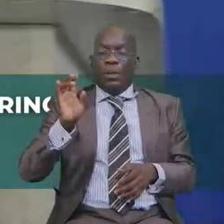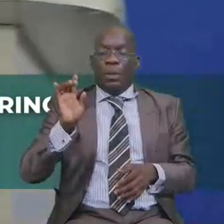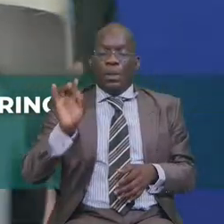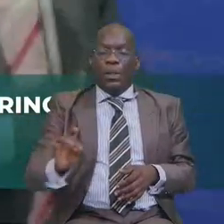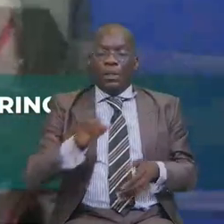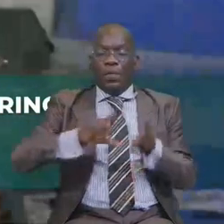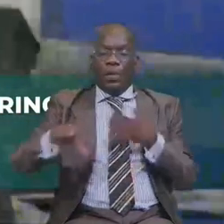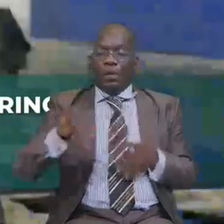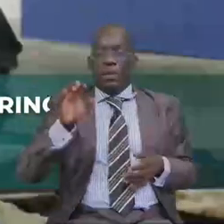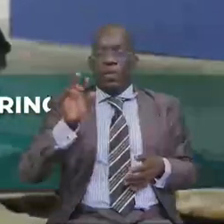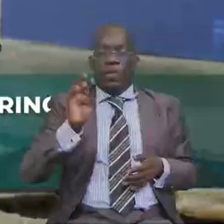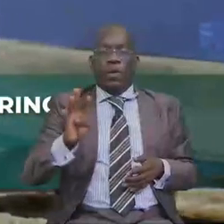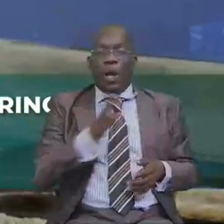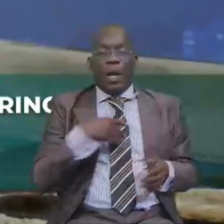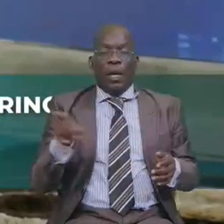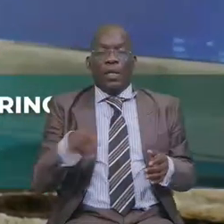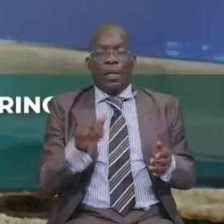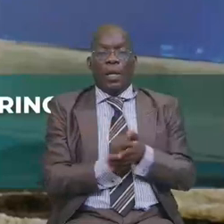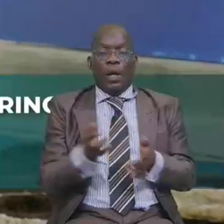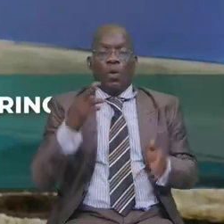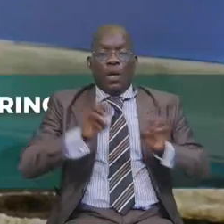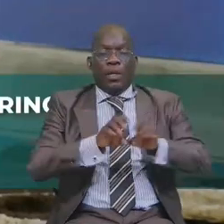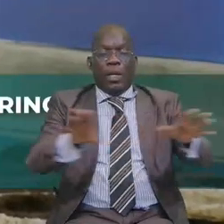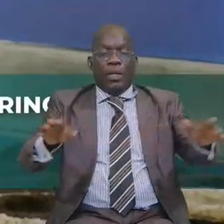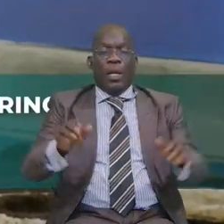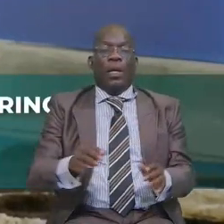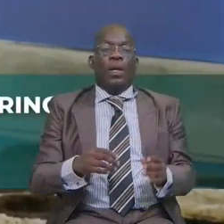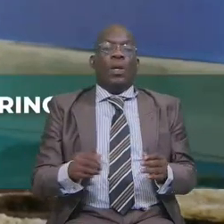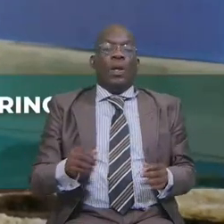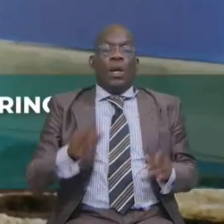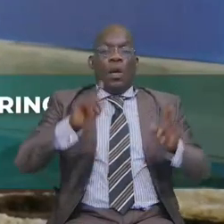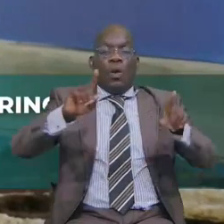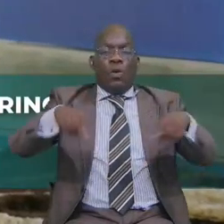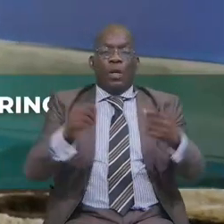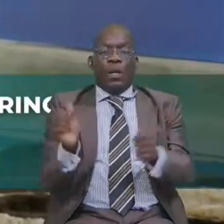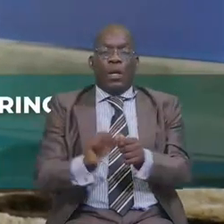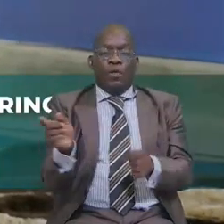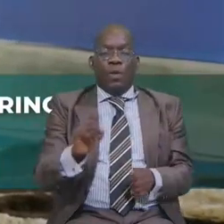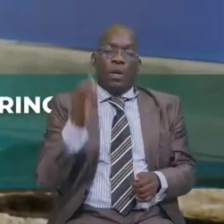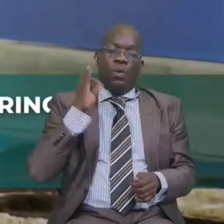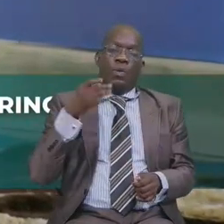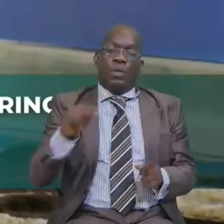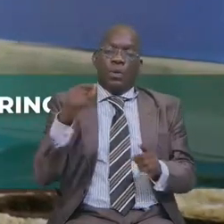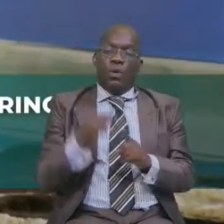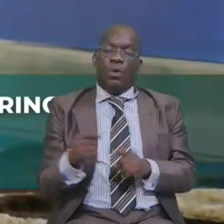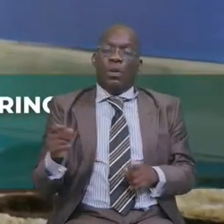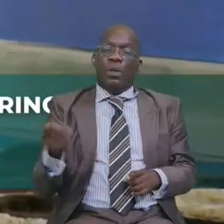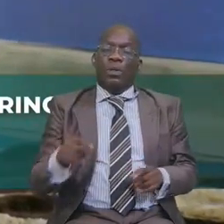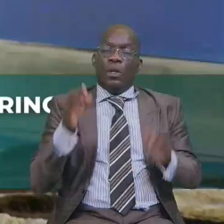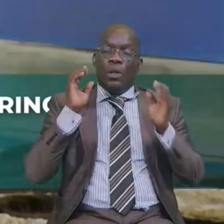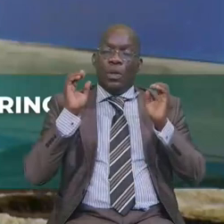8, 4. Ceux qui avaient été dispersés allaient de lieu en lieu, annonçant la bonne nouvelle de la parole,